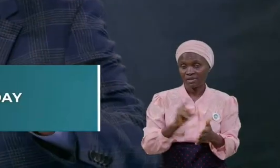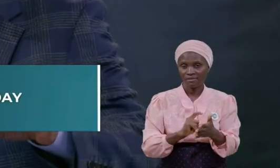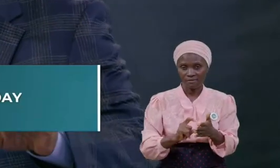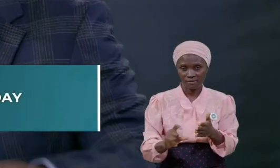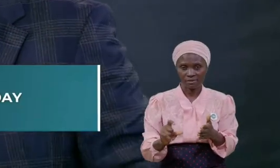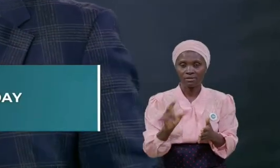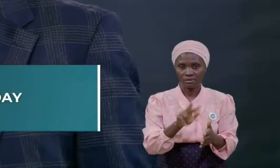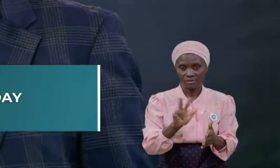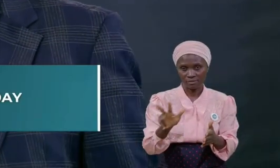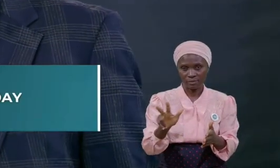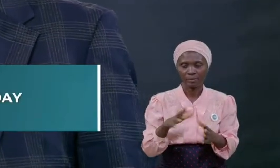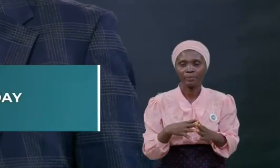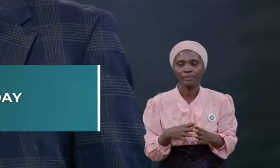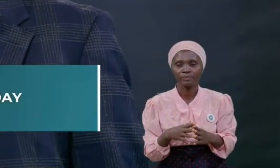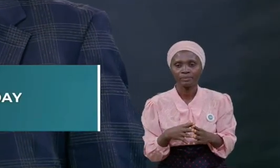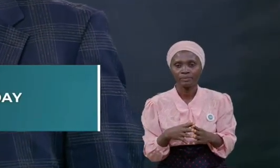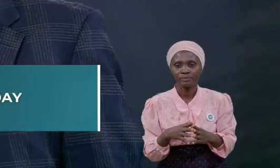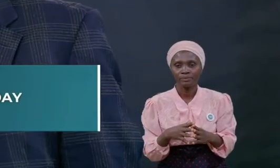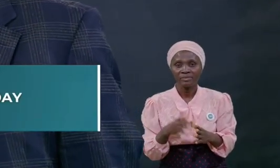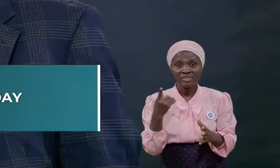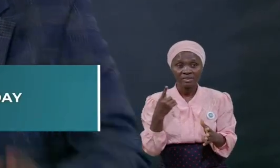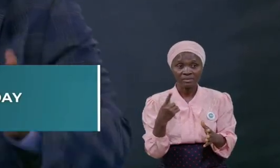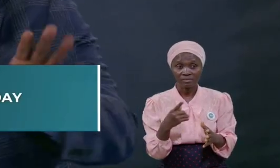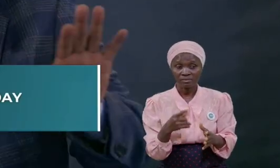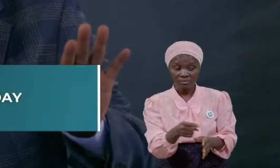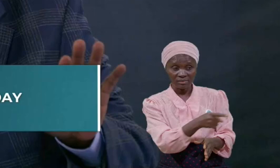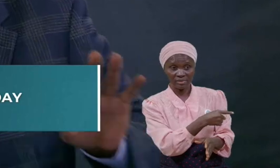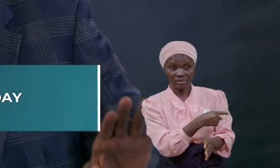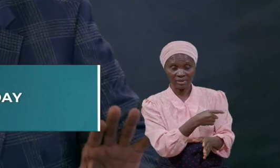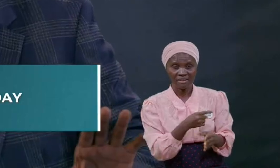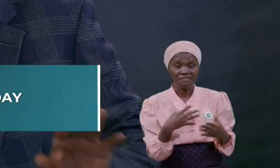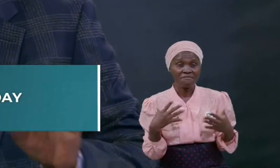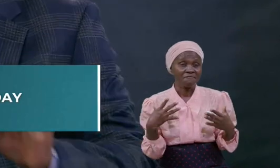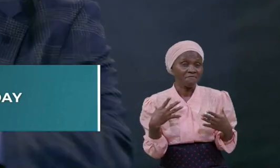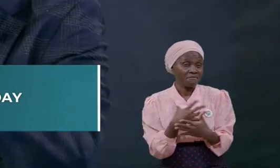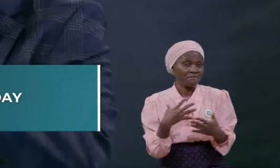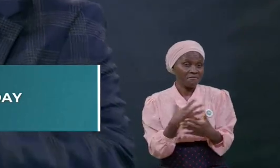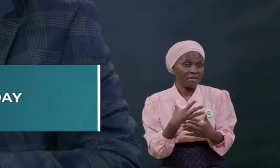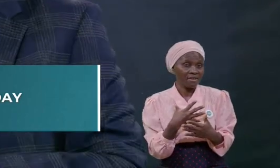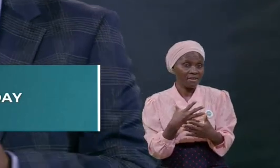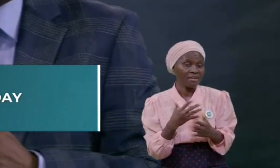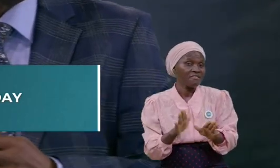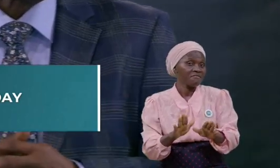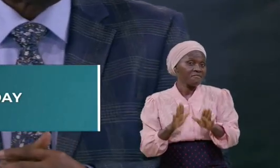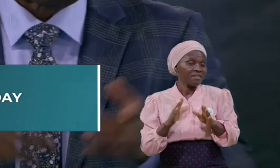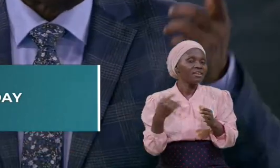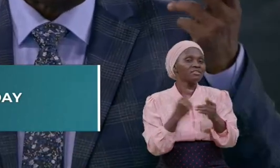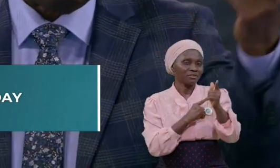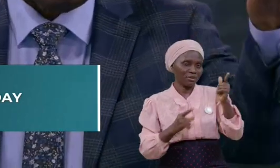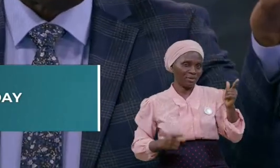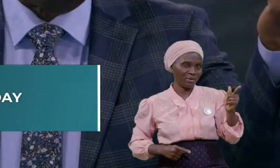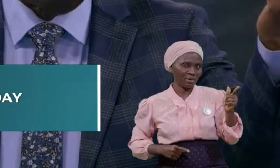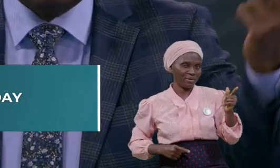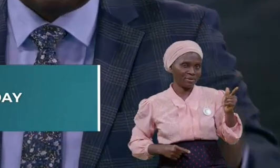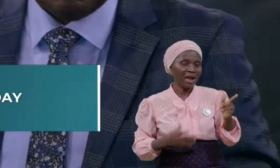33. Ainsi, ils craignaient l'Éternel et ils servaient en même temps leur Dieu.